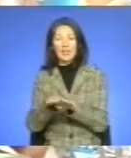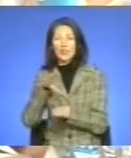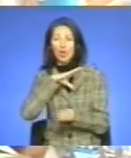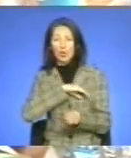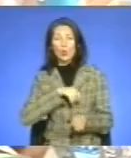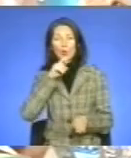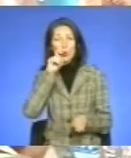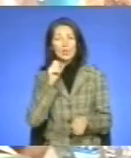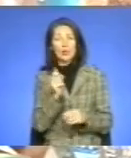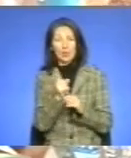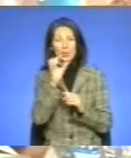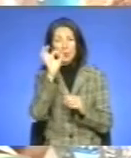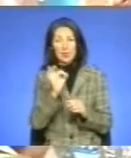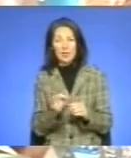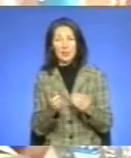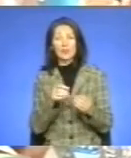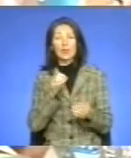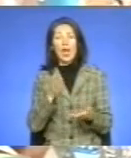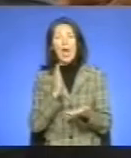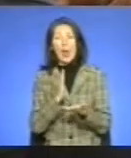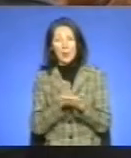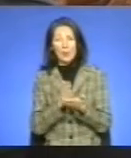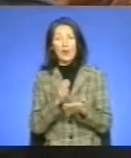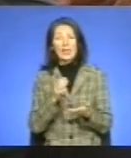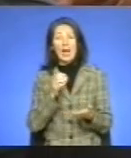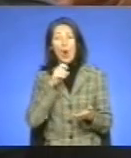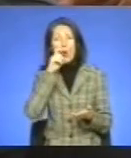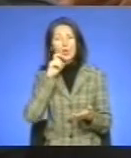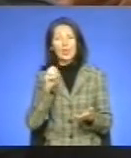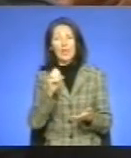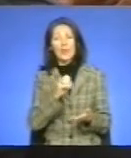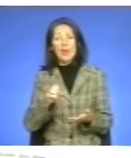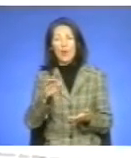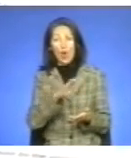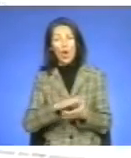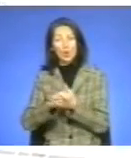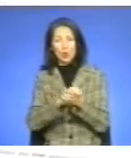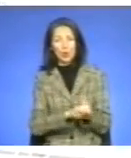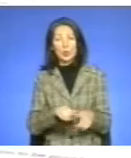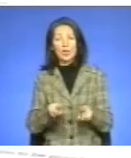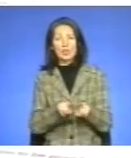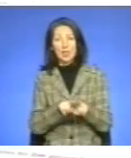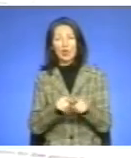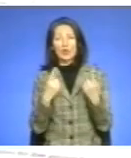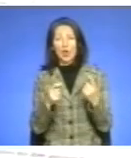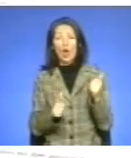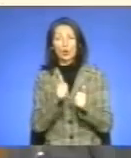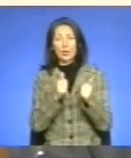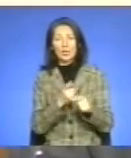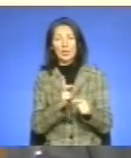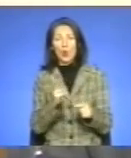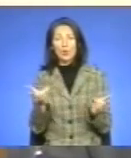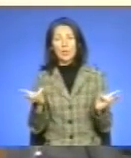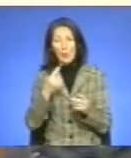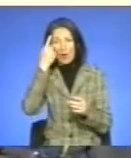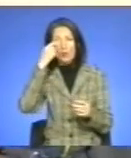Проте перебування України в Євросоюзі – це теж виклик і висока конкуренція, з якою треба вміти справлятися. Я можу